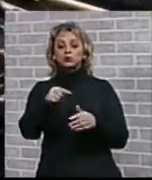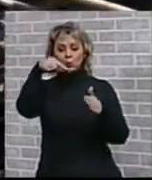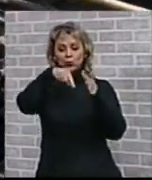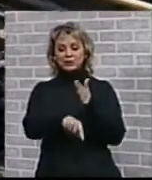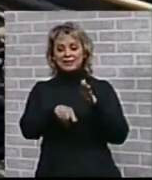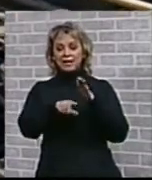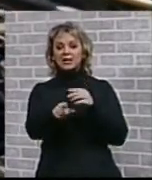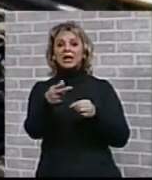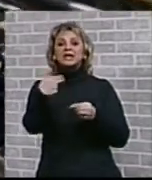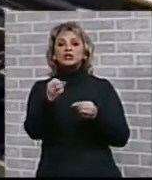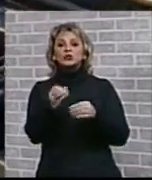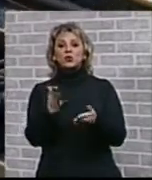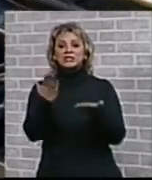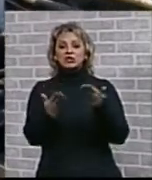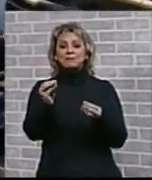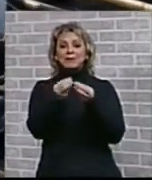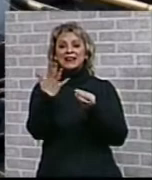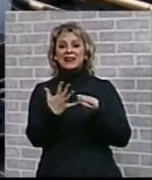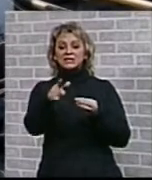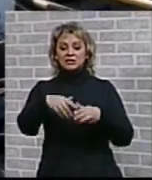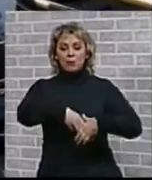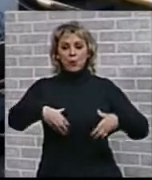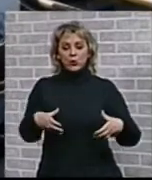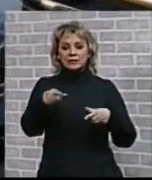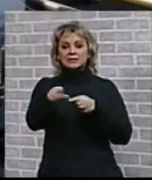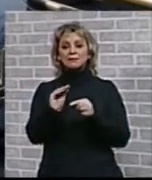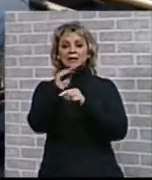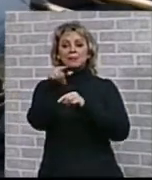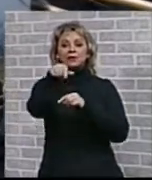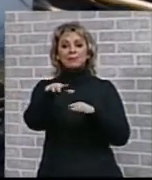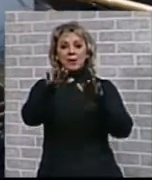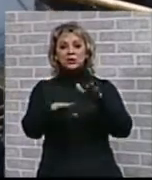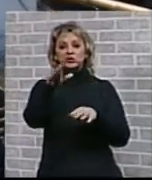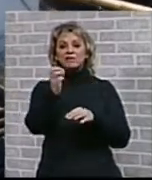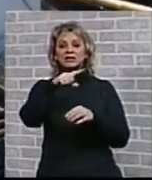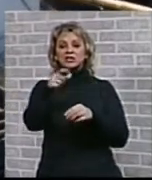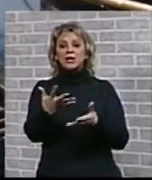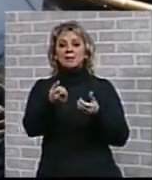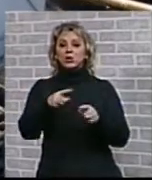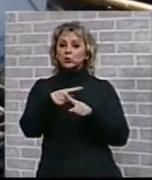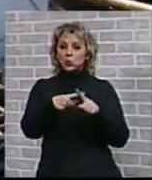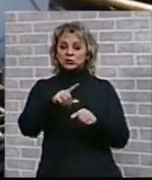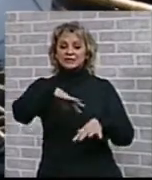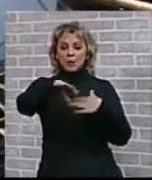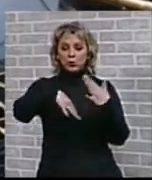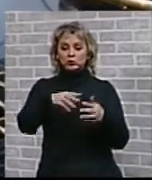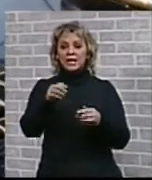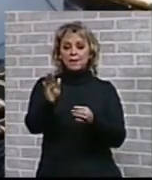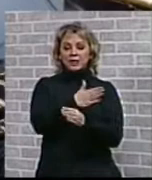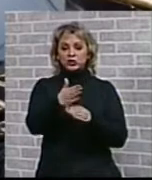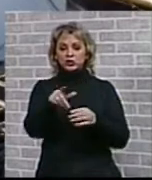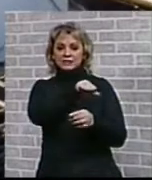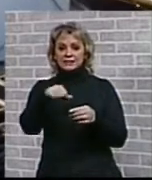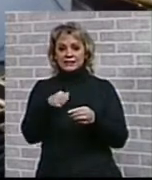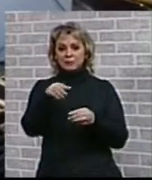дно, утяжеляется еще на 15 грузовым поясом. На каждое погружение водолаз берет с собой нож. Запутался, прочищает